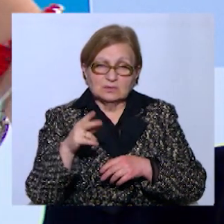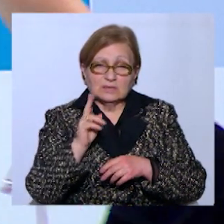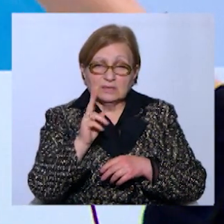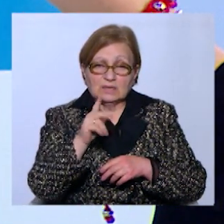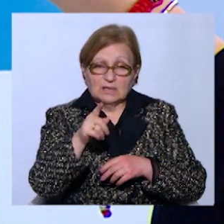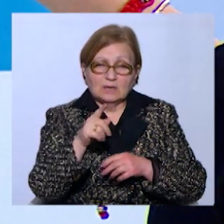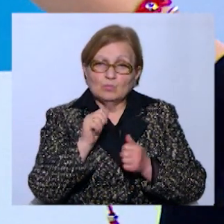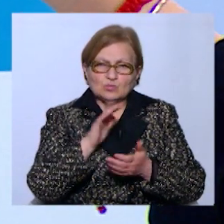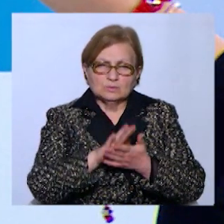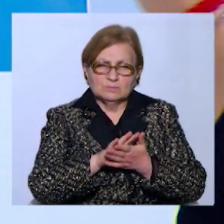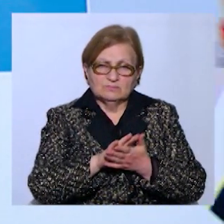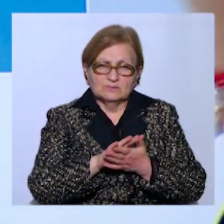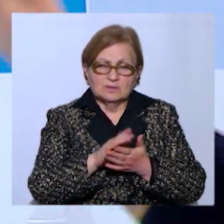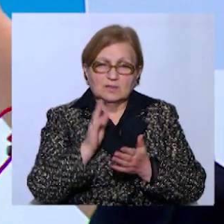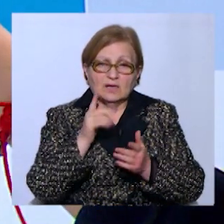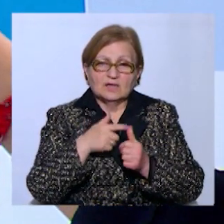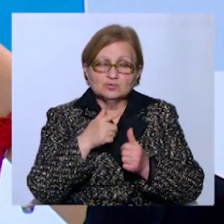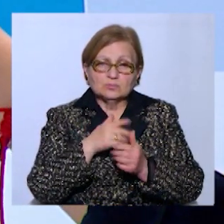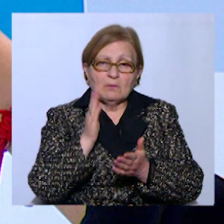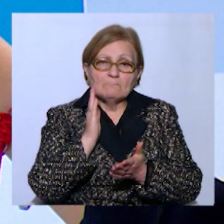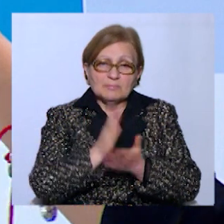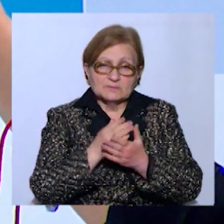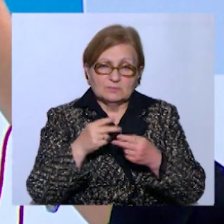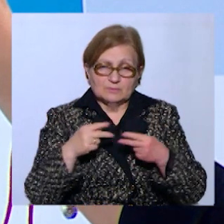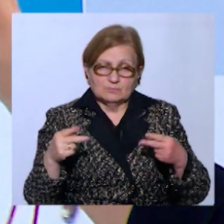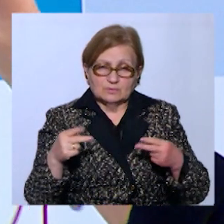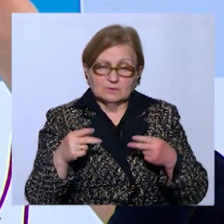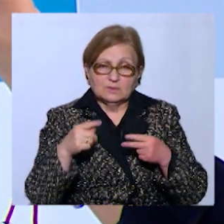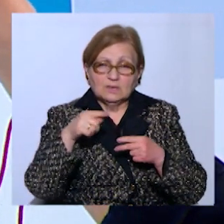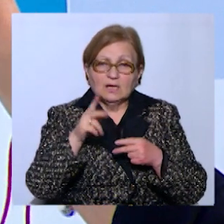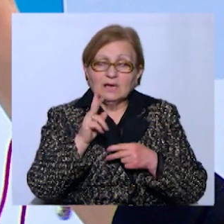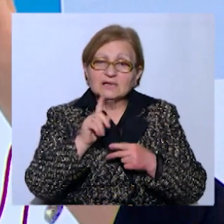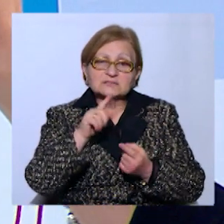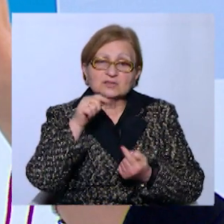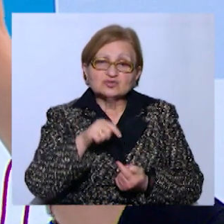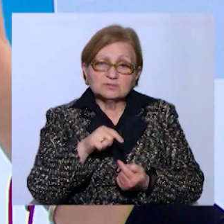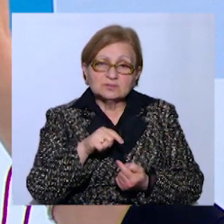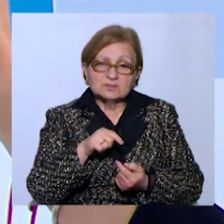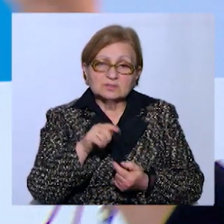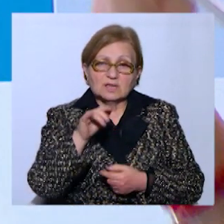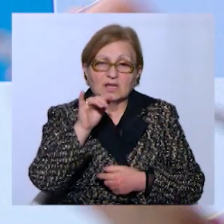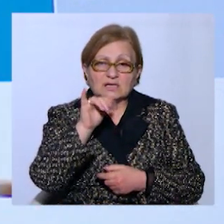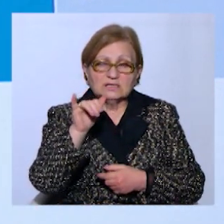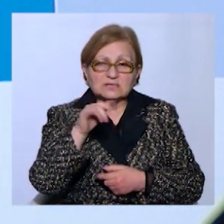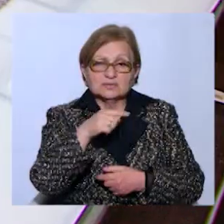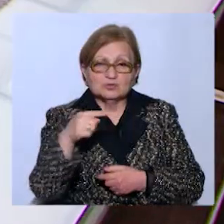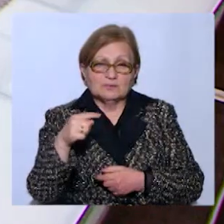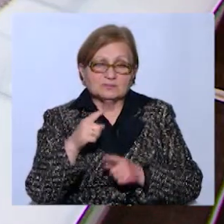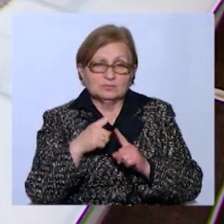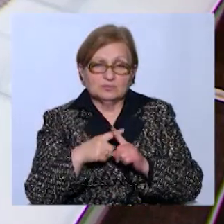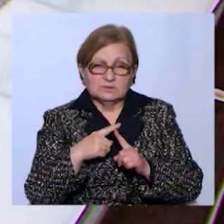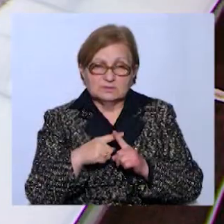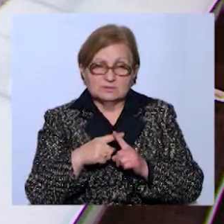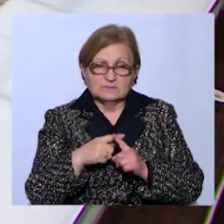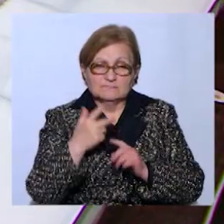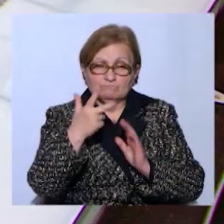არის მუდმივი, ეწოდება პირდაპირ პროპორციული დამოკიდებულება. აქედან k-ს რა შეესაბამება? y x-თან, ხო? მოდით შევამოწმოთ.